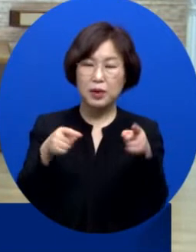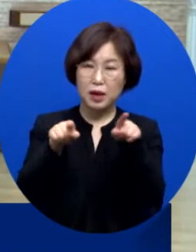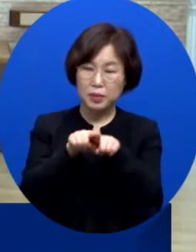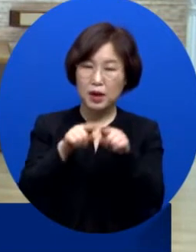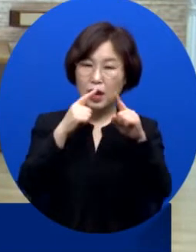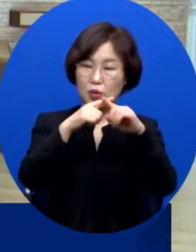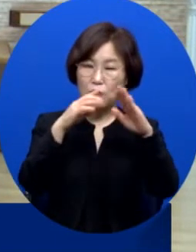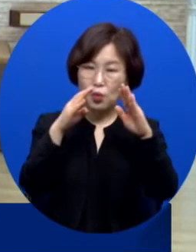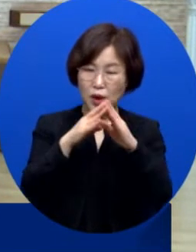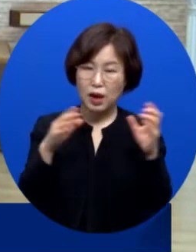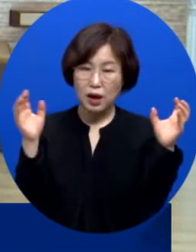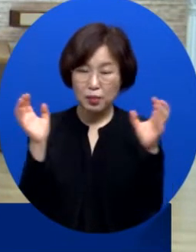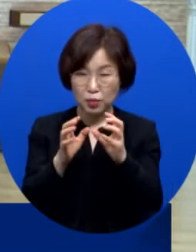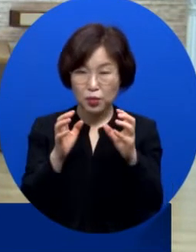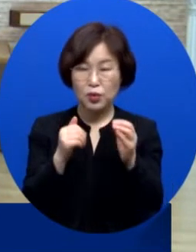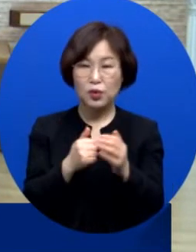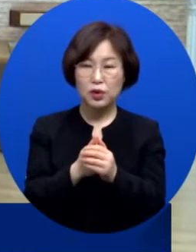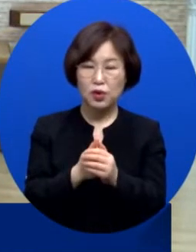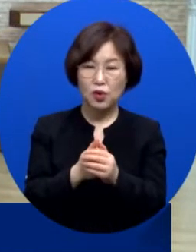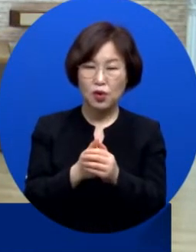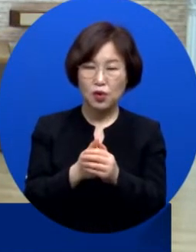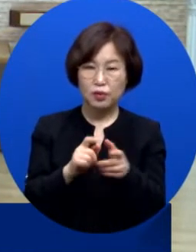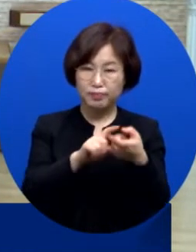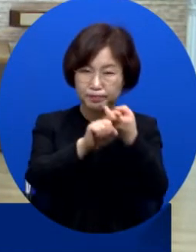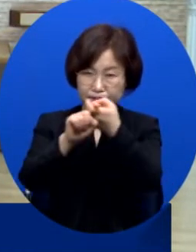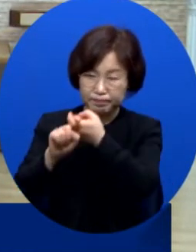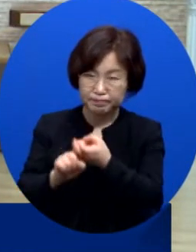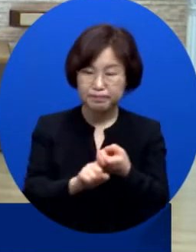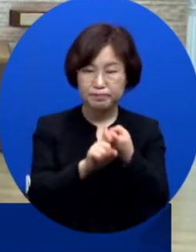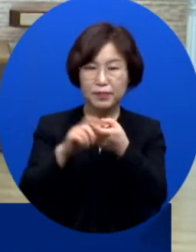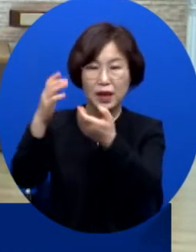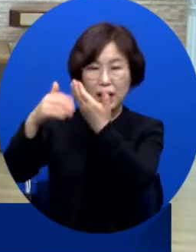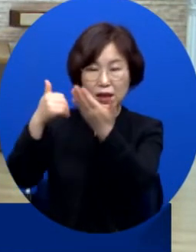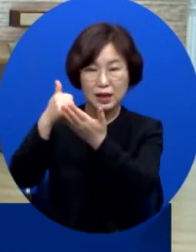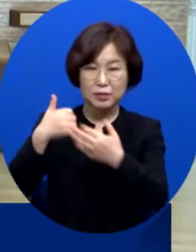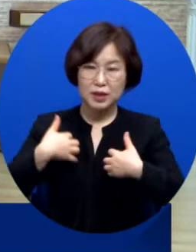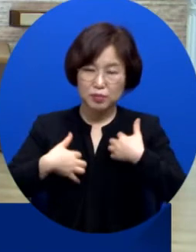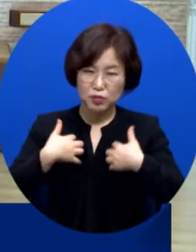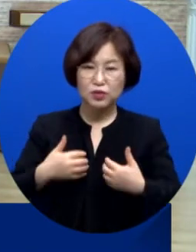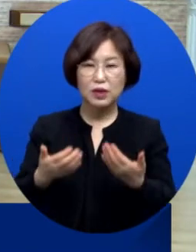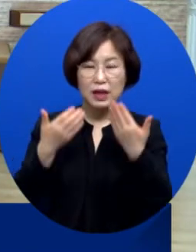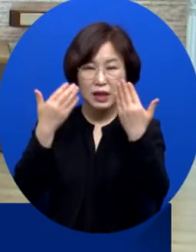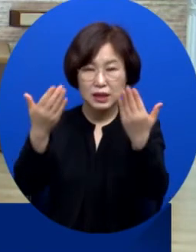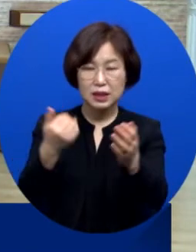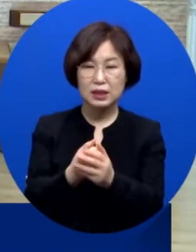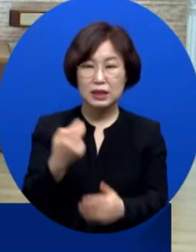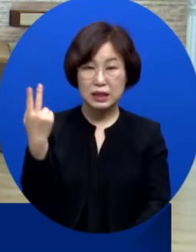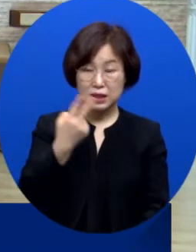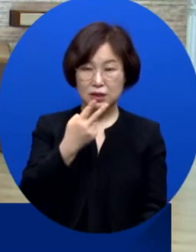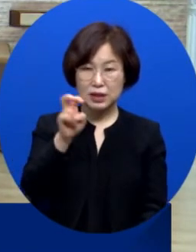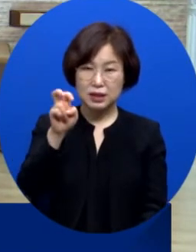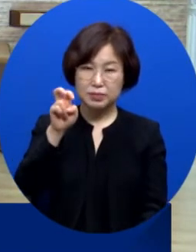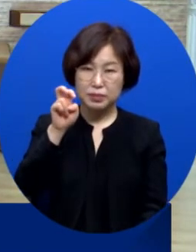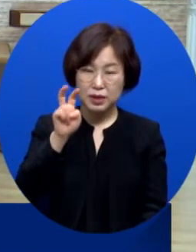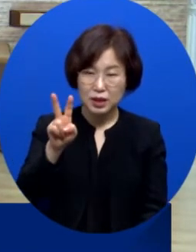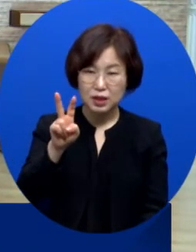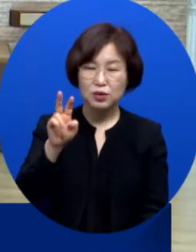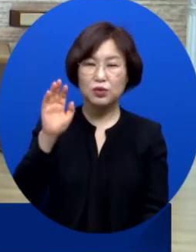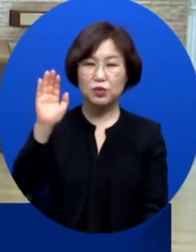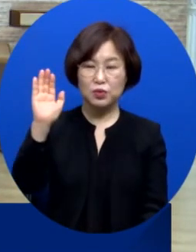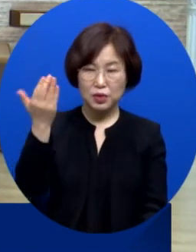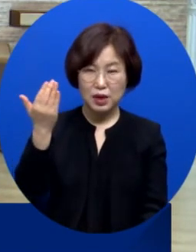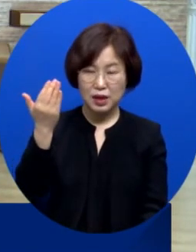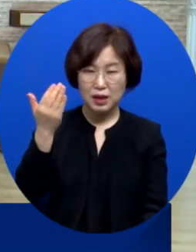하시어 베가 서로 연합해서 하나님을 기쁘게 는 2000 20 인연이 되기를